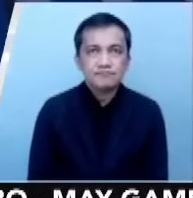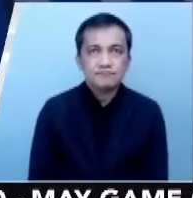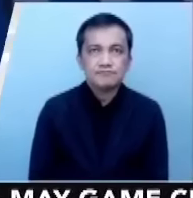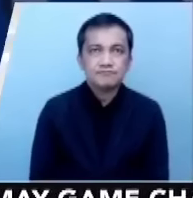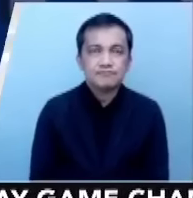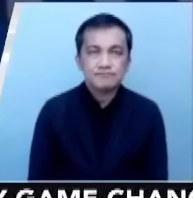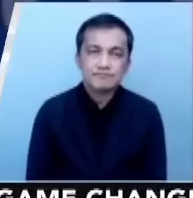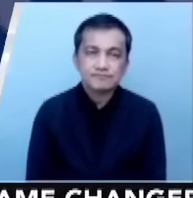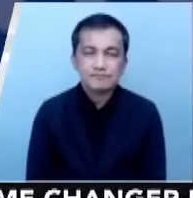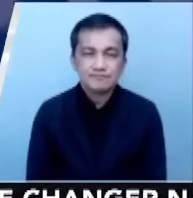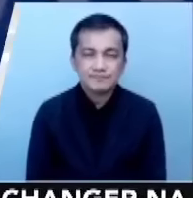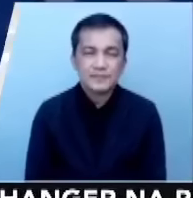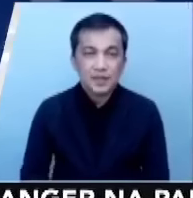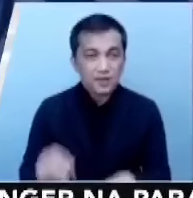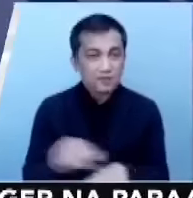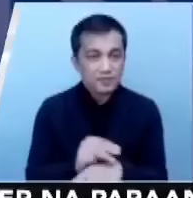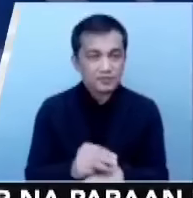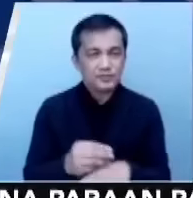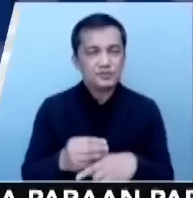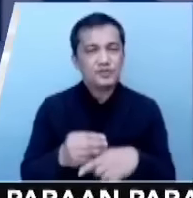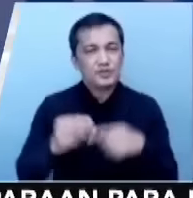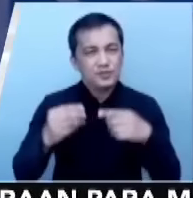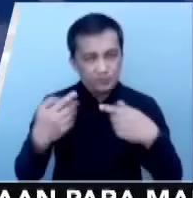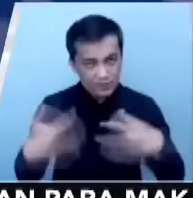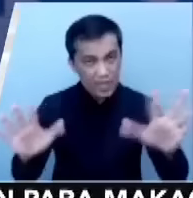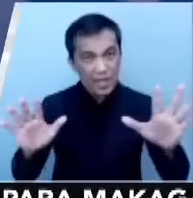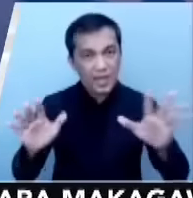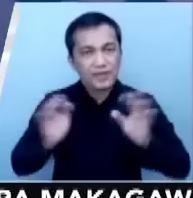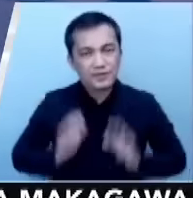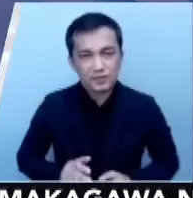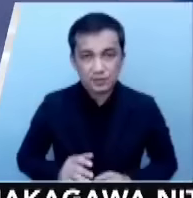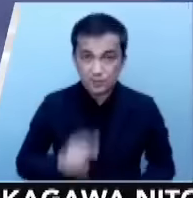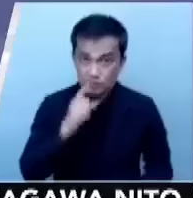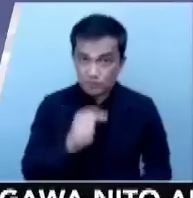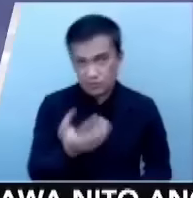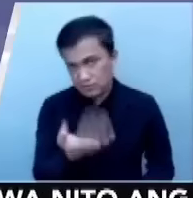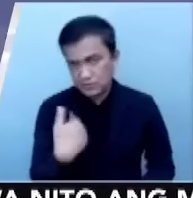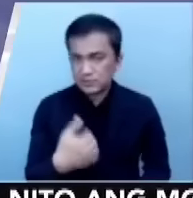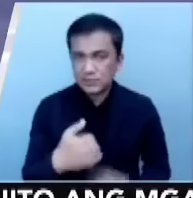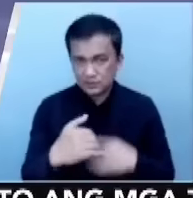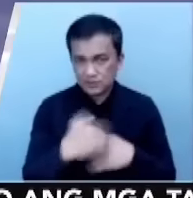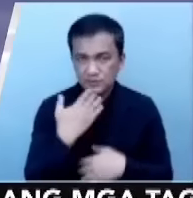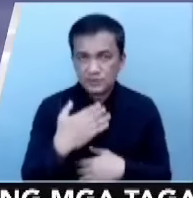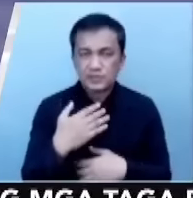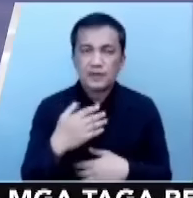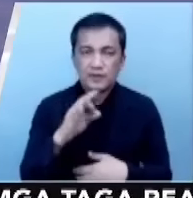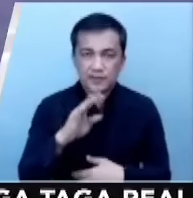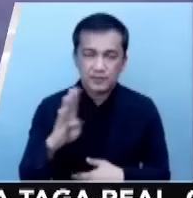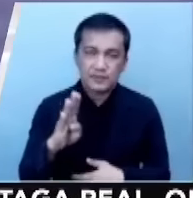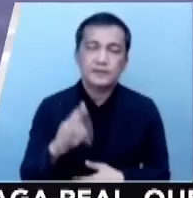Mission accomplished tayo, mga kapuso. Para sa inyong mga sumbong, ipadala nyo lamang sa Kapuso Action Man Facebook page. Dahil